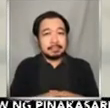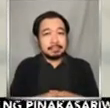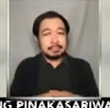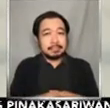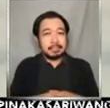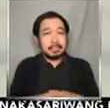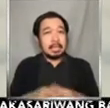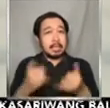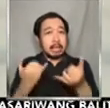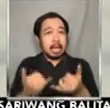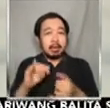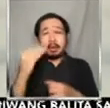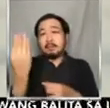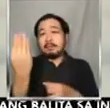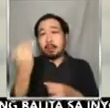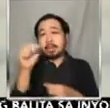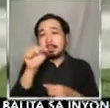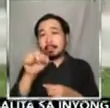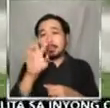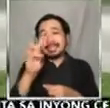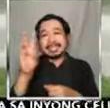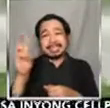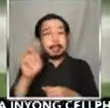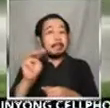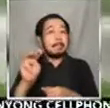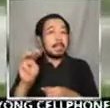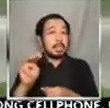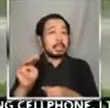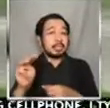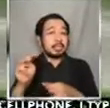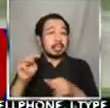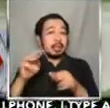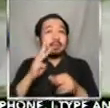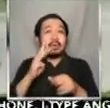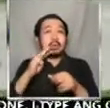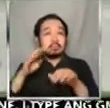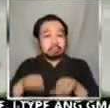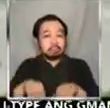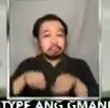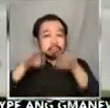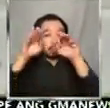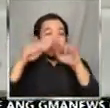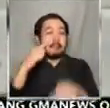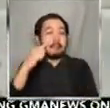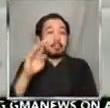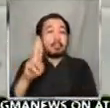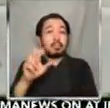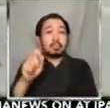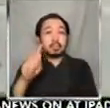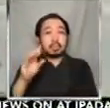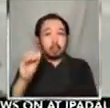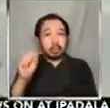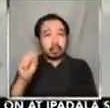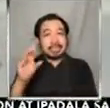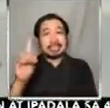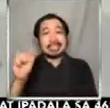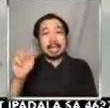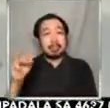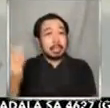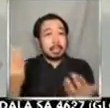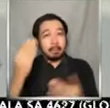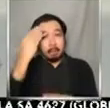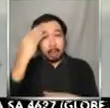Nasa 14.66 meters ang water elevation ngayon ng Bustos Dam Reservoir dito sa Bulacan, malayo pa sa spilling level